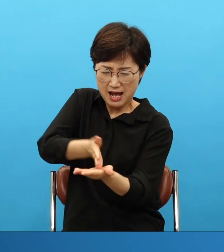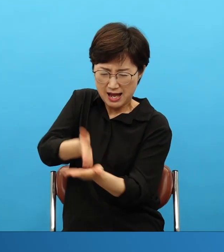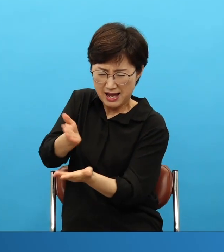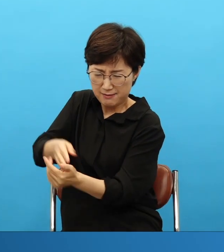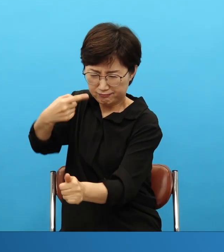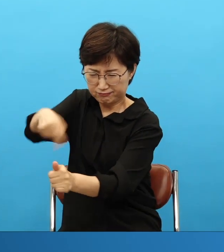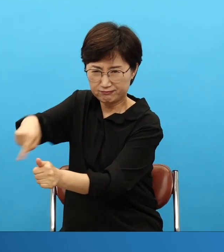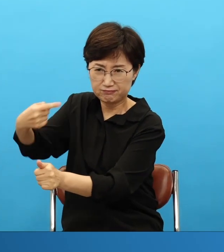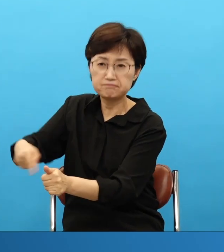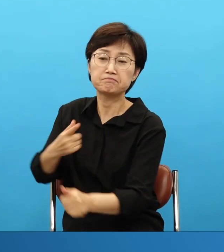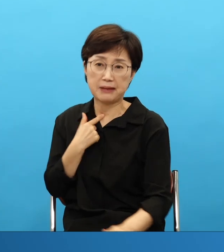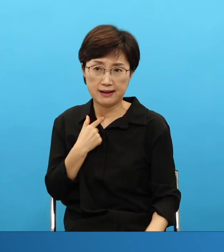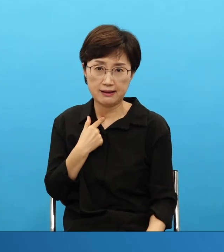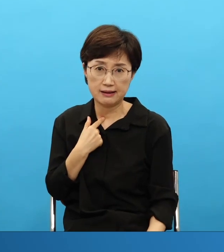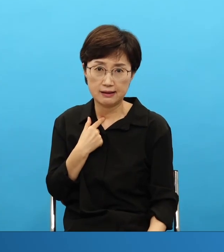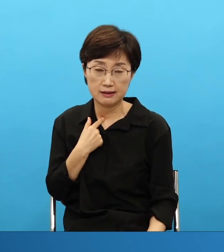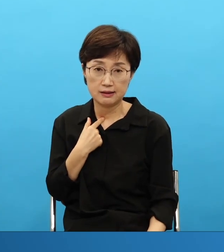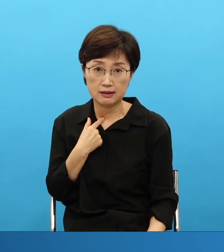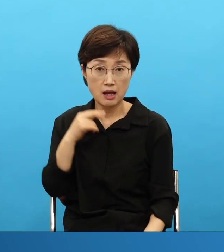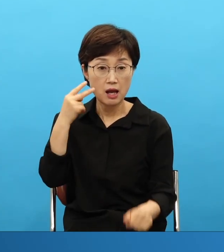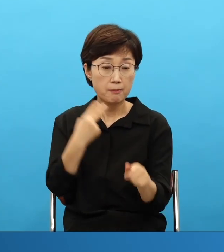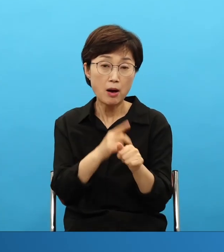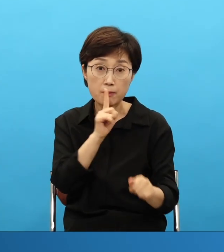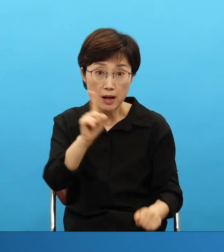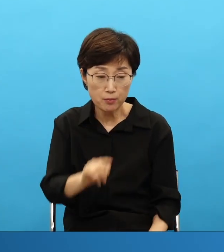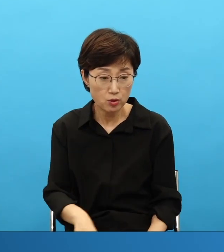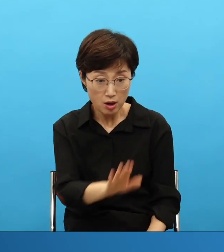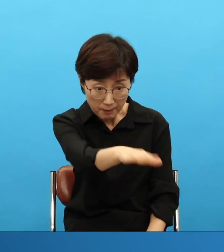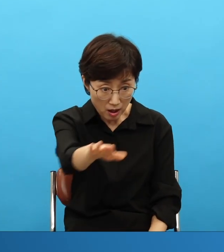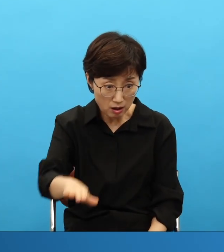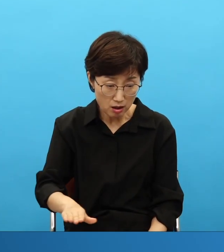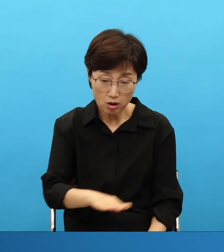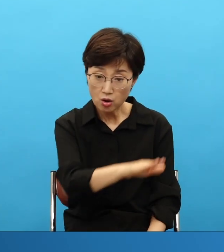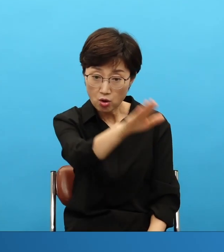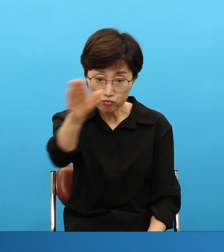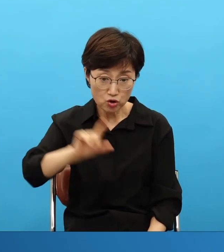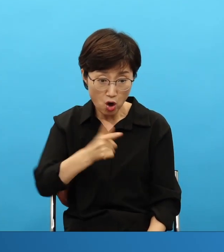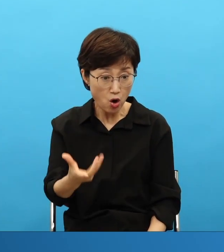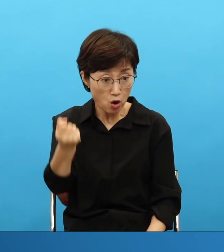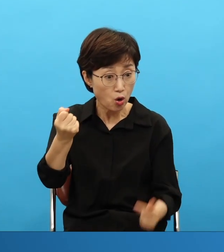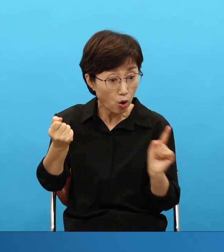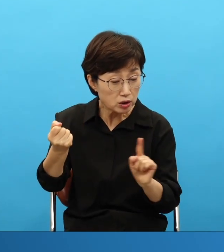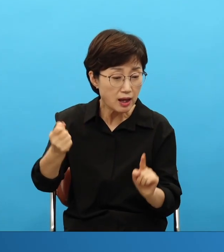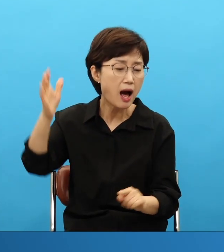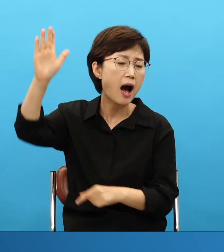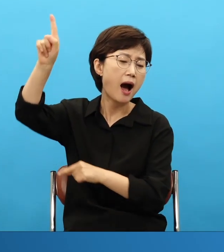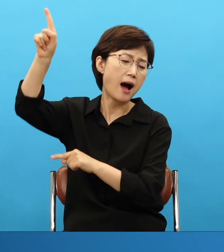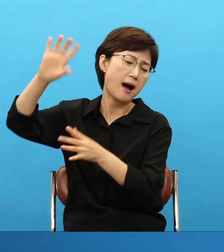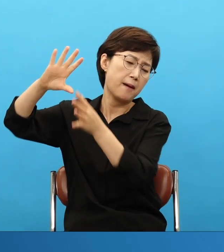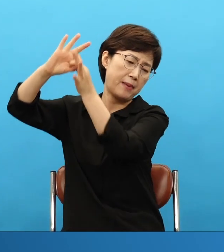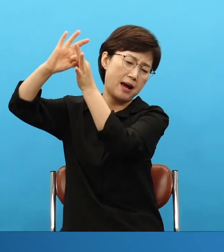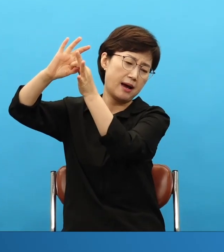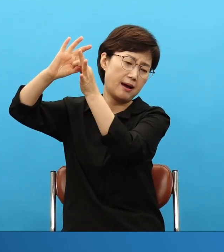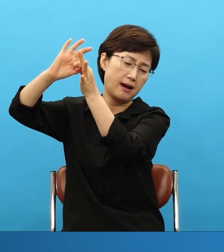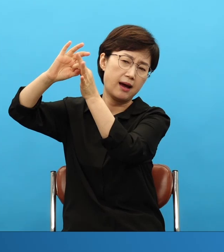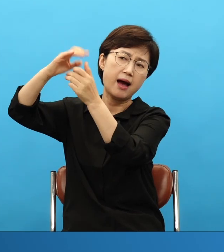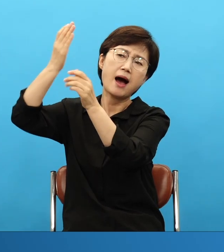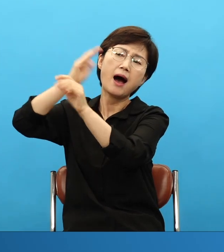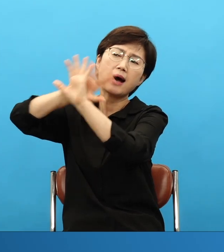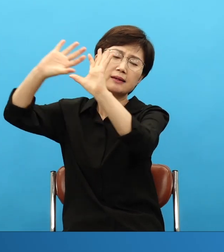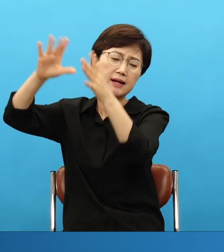설명했다 우리의 시민은 하늘에 있다 위에서 불 상거